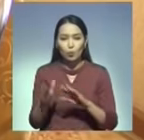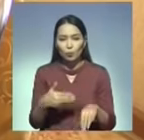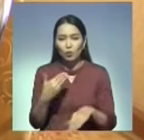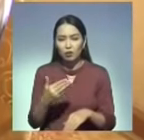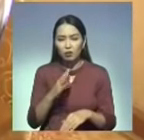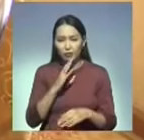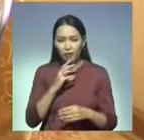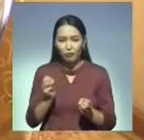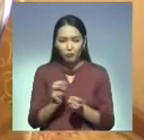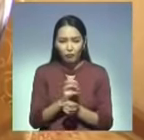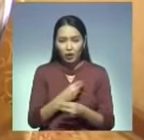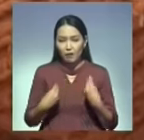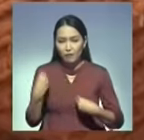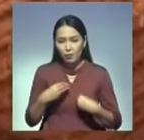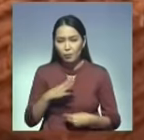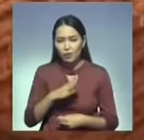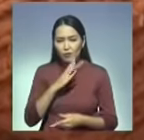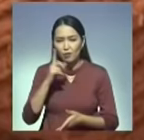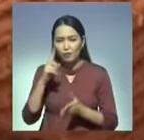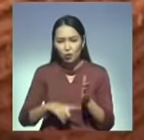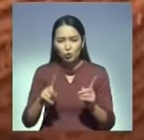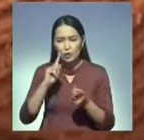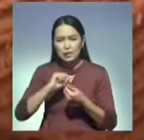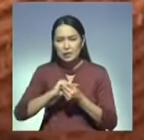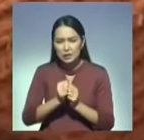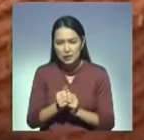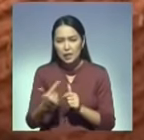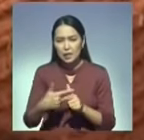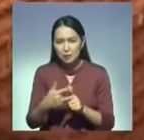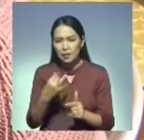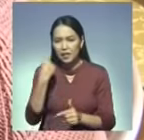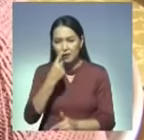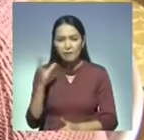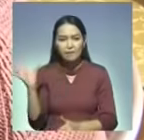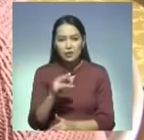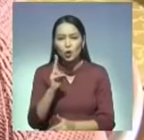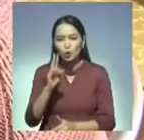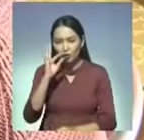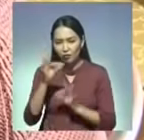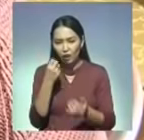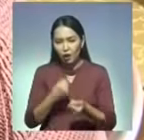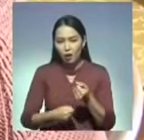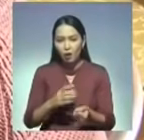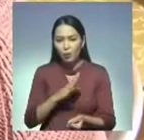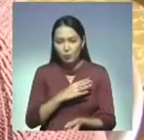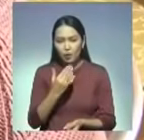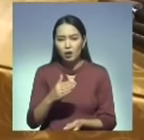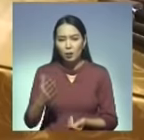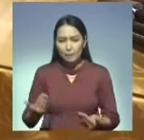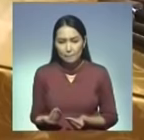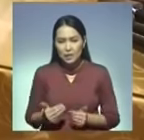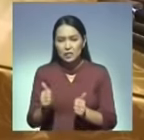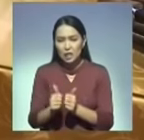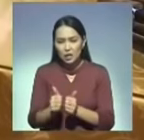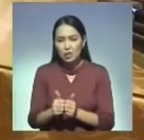разорванной одежде. При этом сама девочка уверена, что запомнила имена и лица всех, кто над ней издевался. Один из них якобы проживает в соседнем